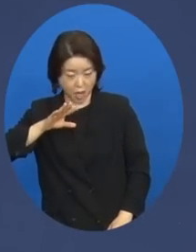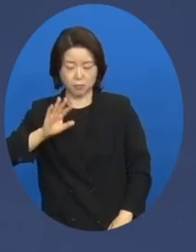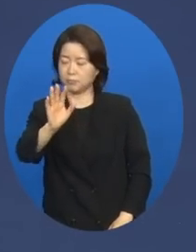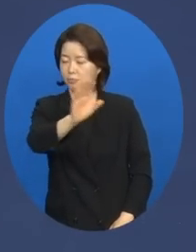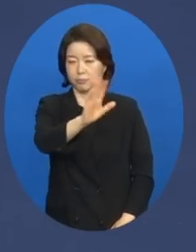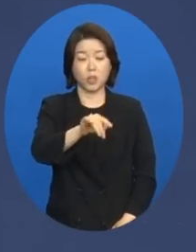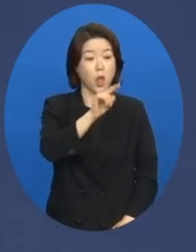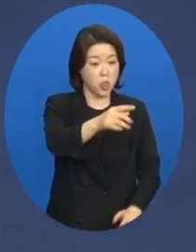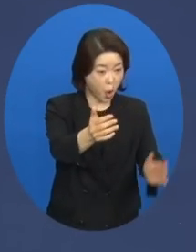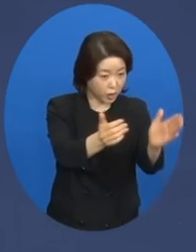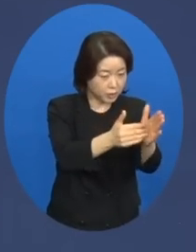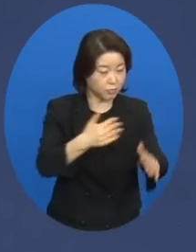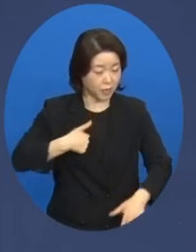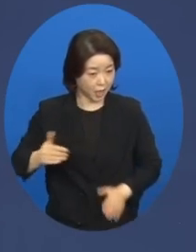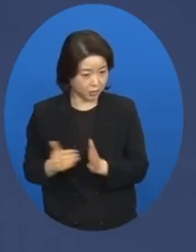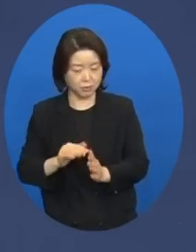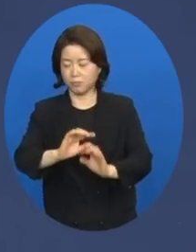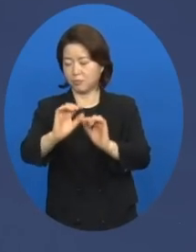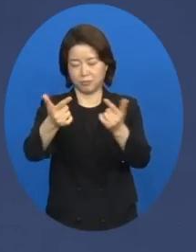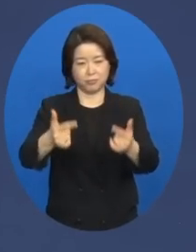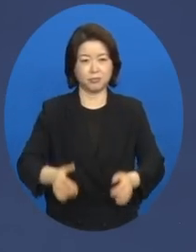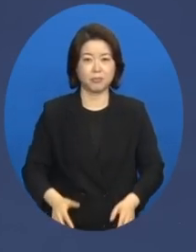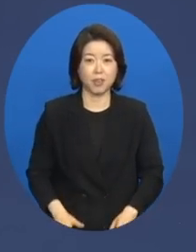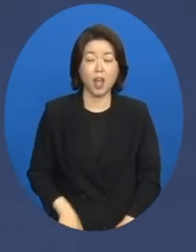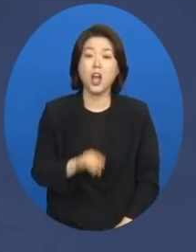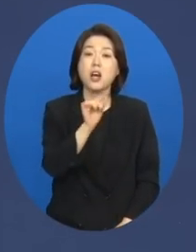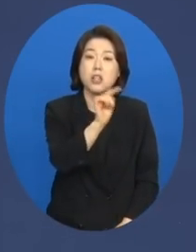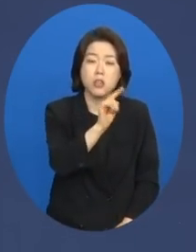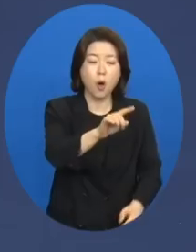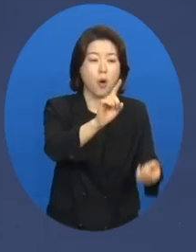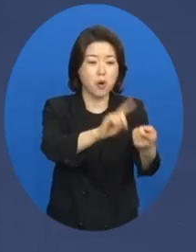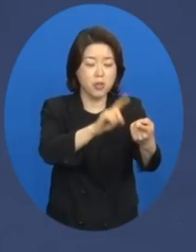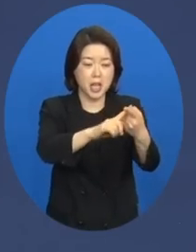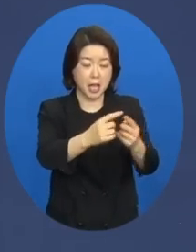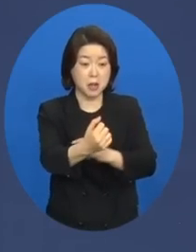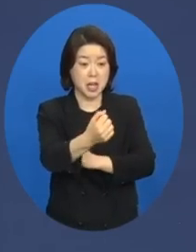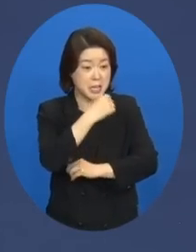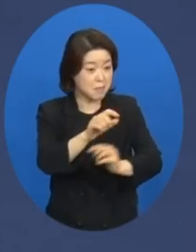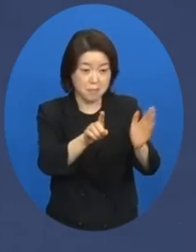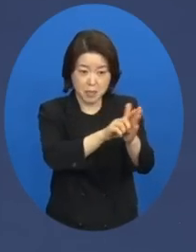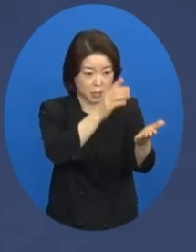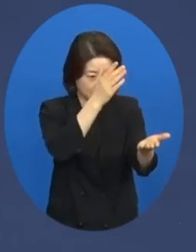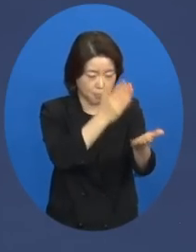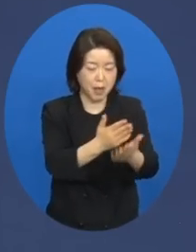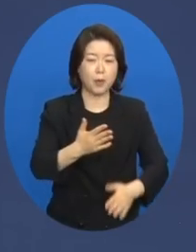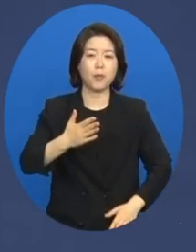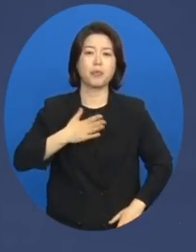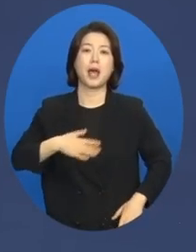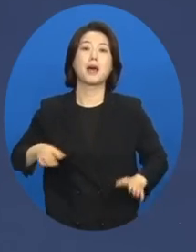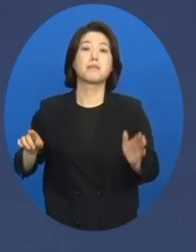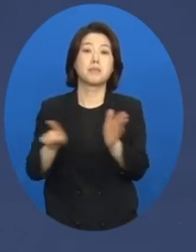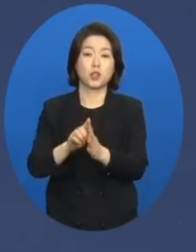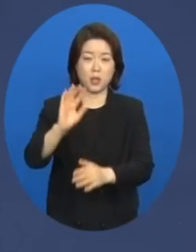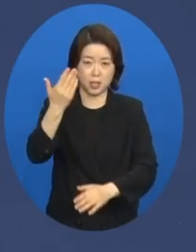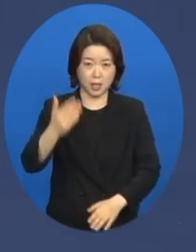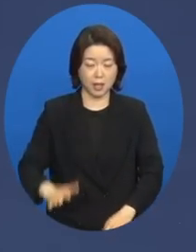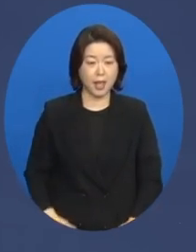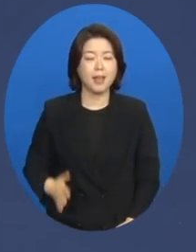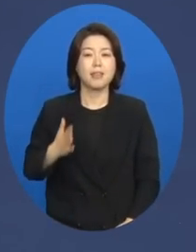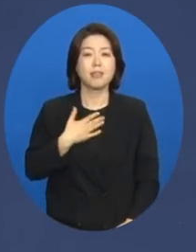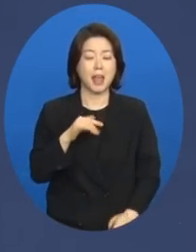너 끝났다고 나도 끝나는 거 아니야. 너는 너의 힘을 믿은 게 아니라 나를 믿은 거야. 내가